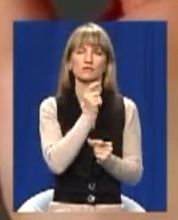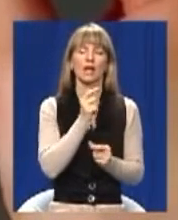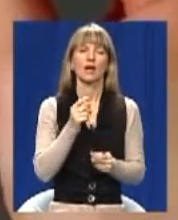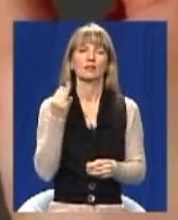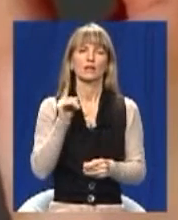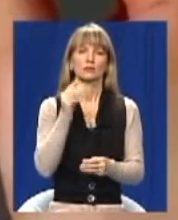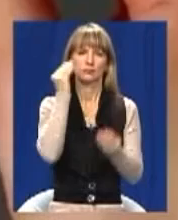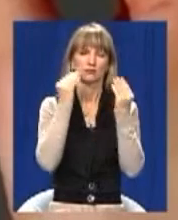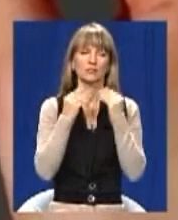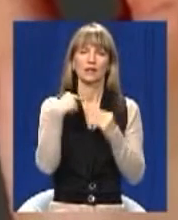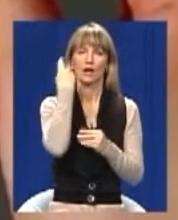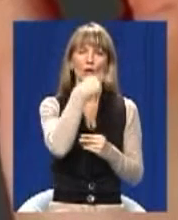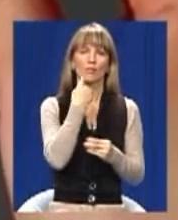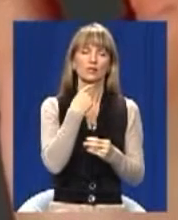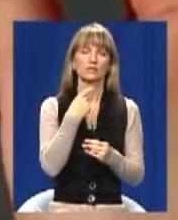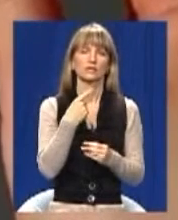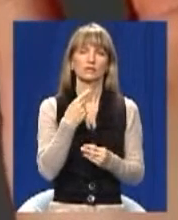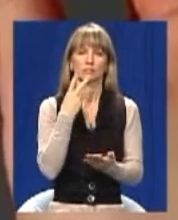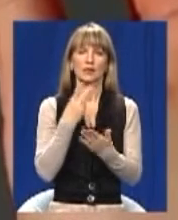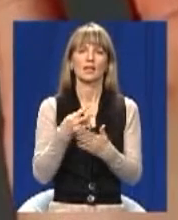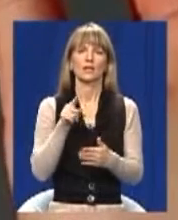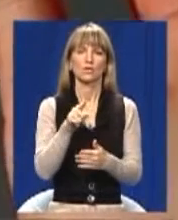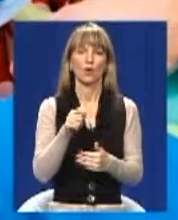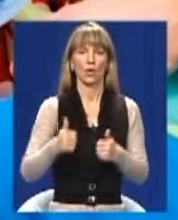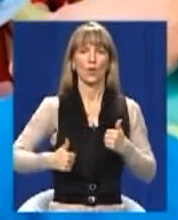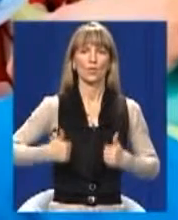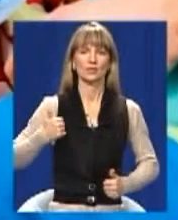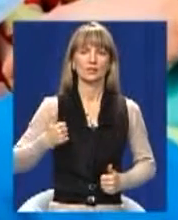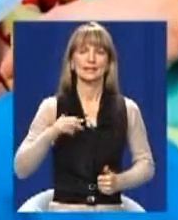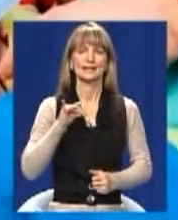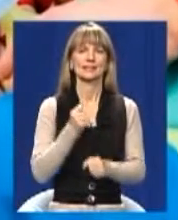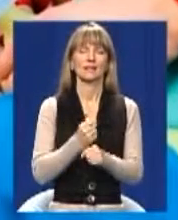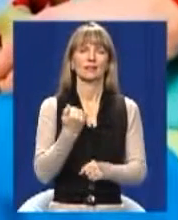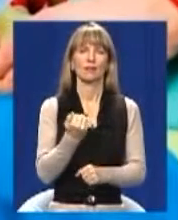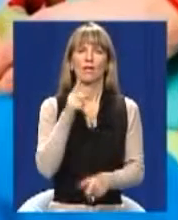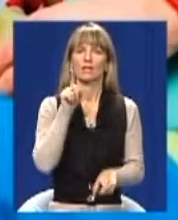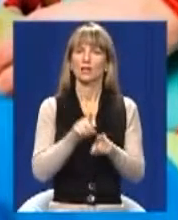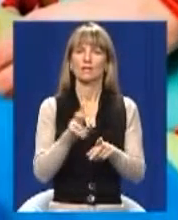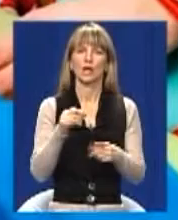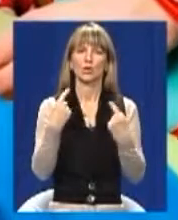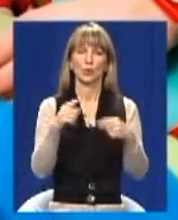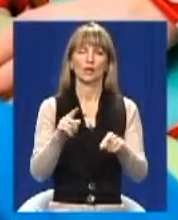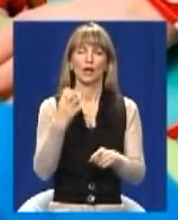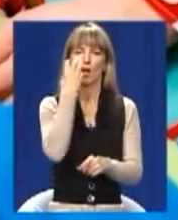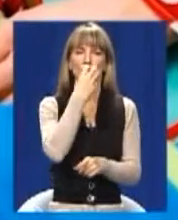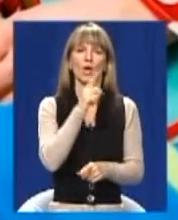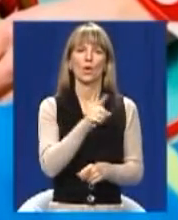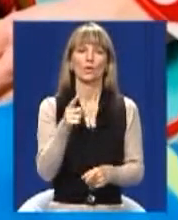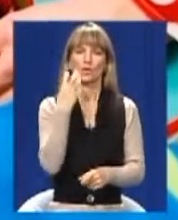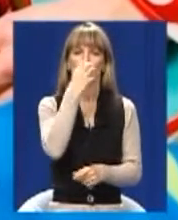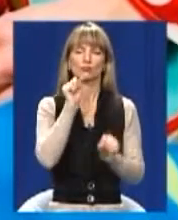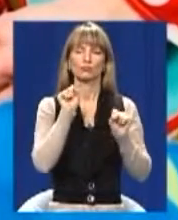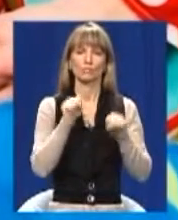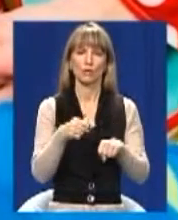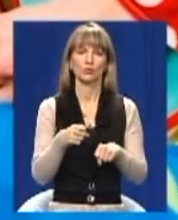цей грим, накладений на обличчя, представляє для нього предмет гордості і робить його не схожим на інших клоунів. Кожен клоун може